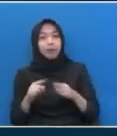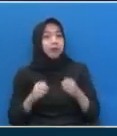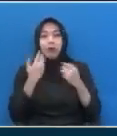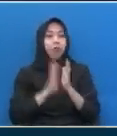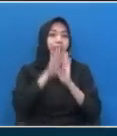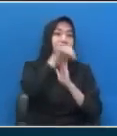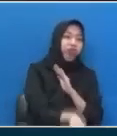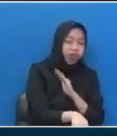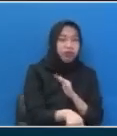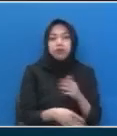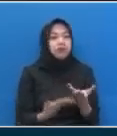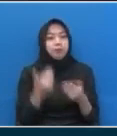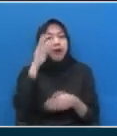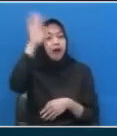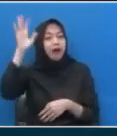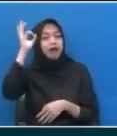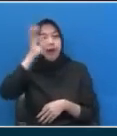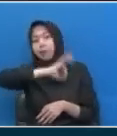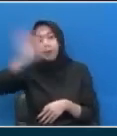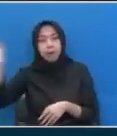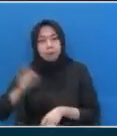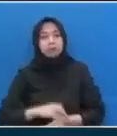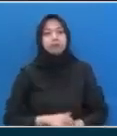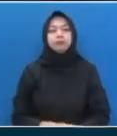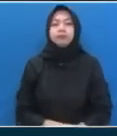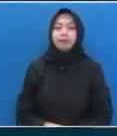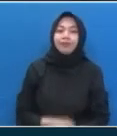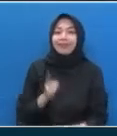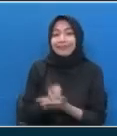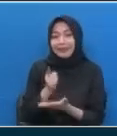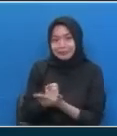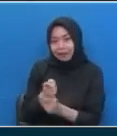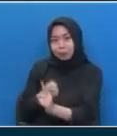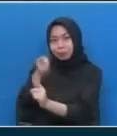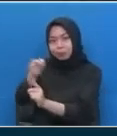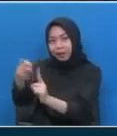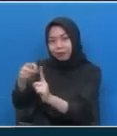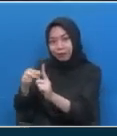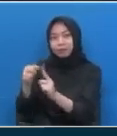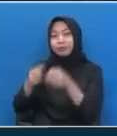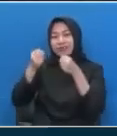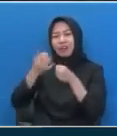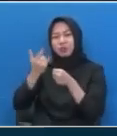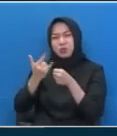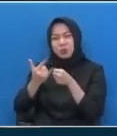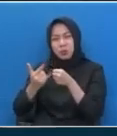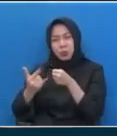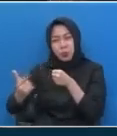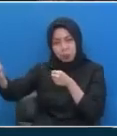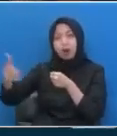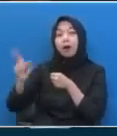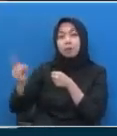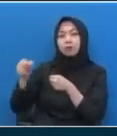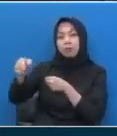nestapa sebelumnya Jaksa menuntut shampo dengan hukuman penjara seumur hidup Jaksa menganggap